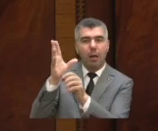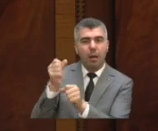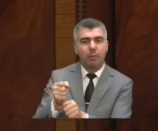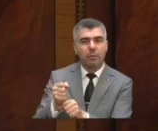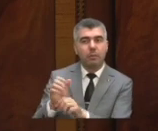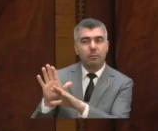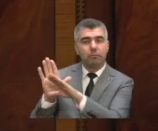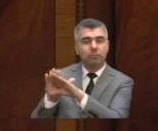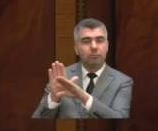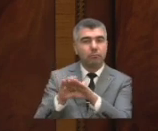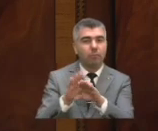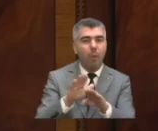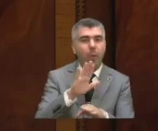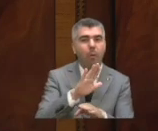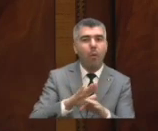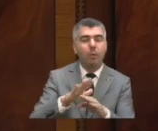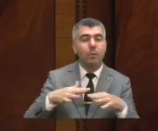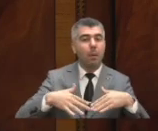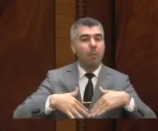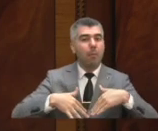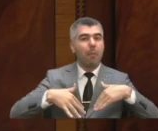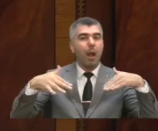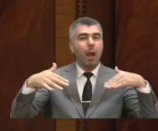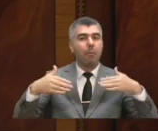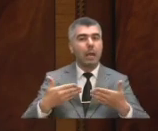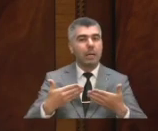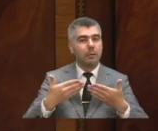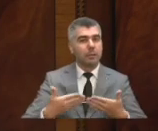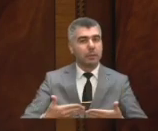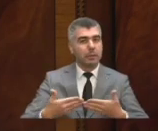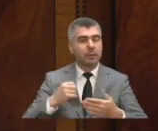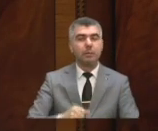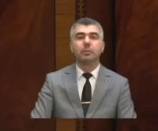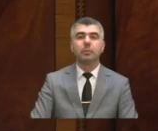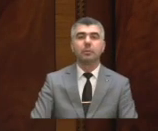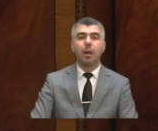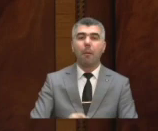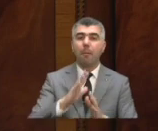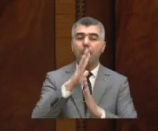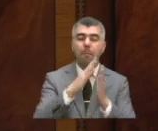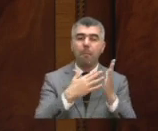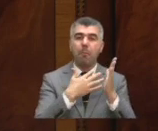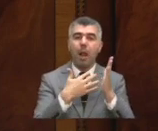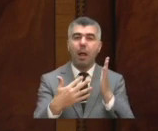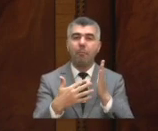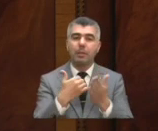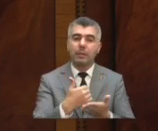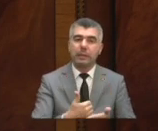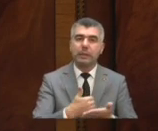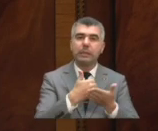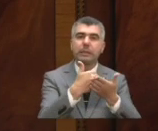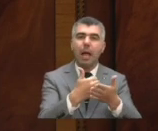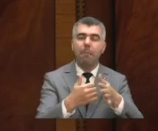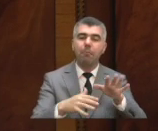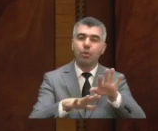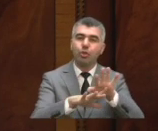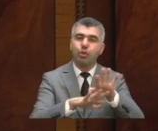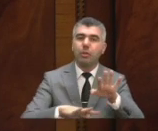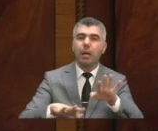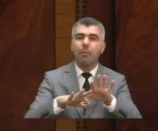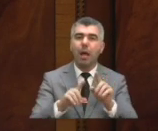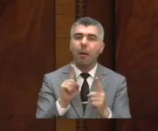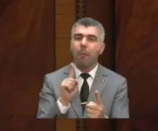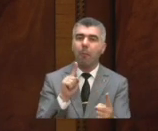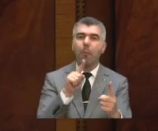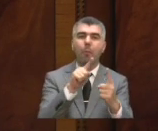الساميه امام مجلسكم الموقرين بتفعيل برنامج الدعم الاجتماعي المباشر الذي